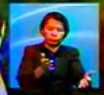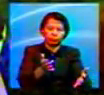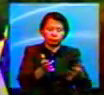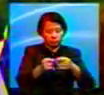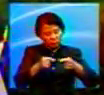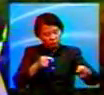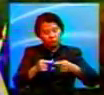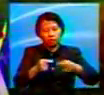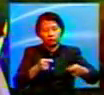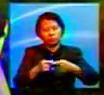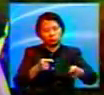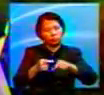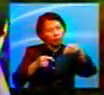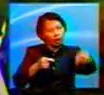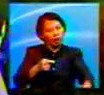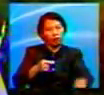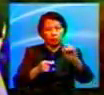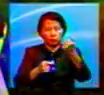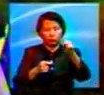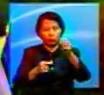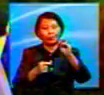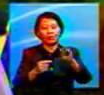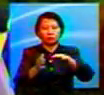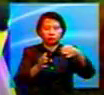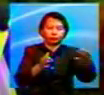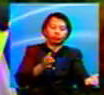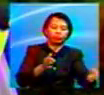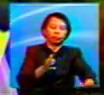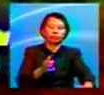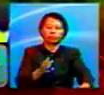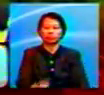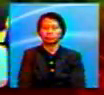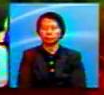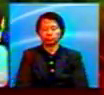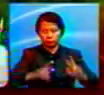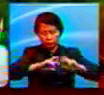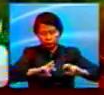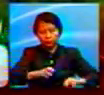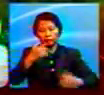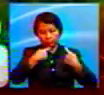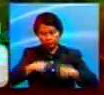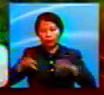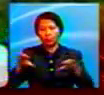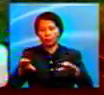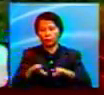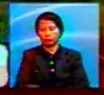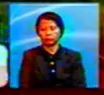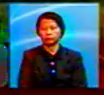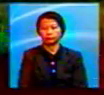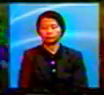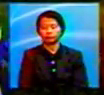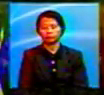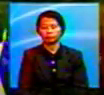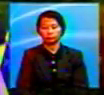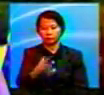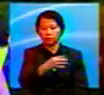kejadian dengan jalan lebih kurang 10 meter dia terbalik. Dan siasatan lanjut kita sedang jalankan.